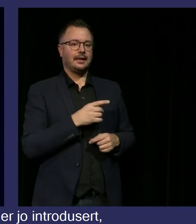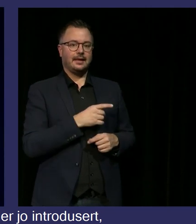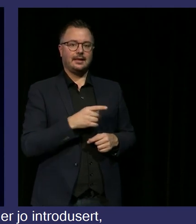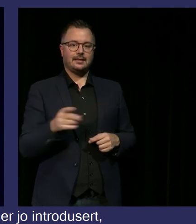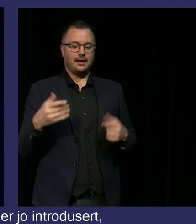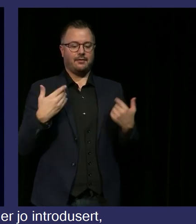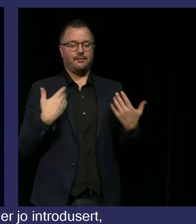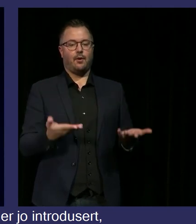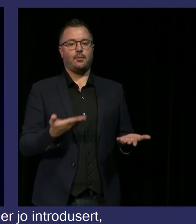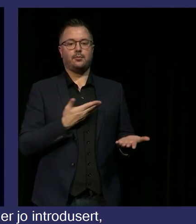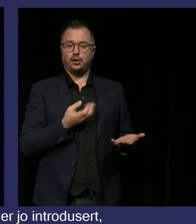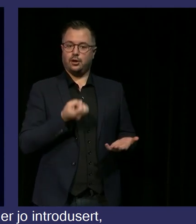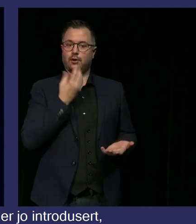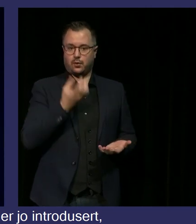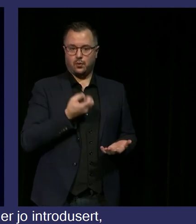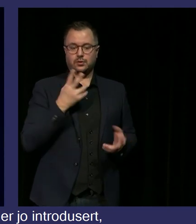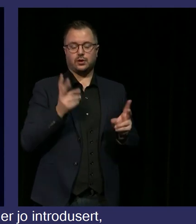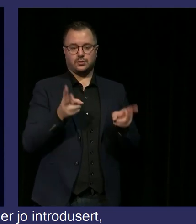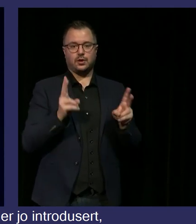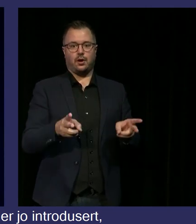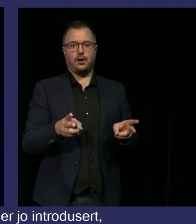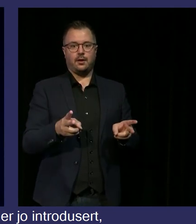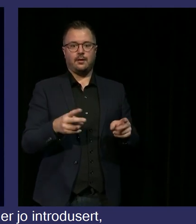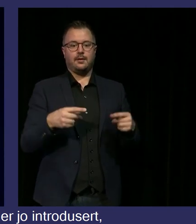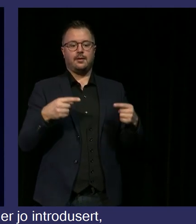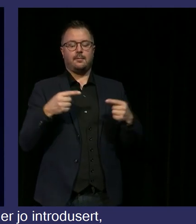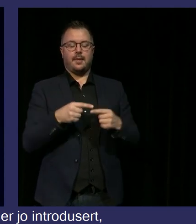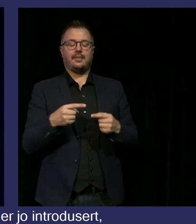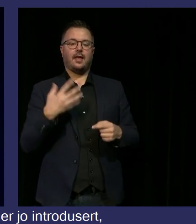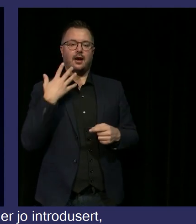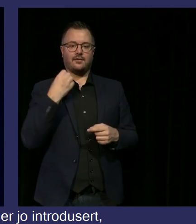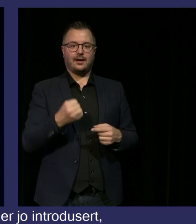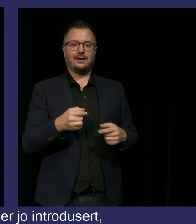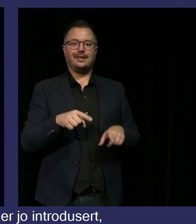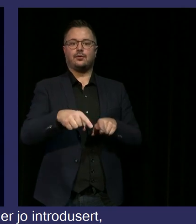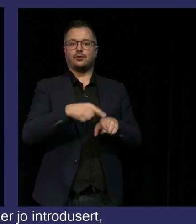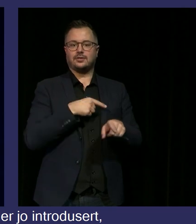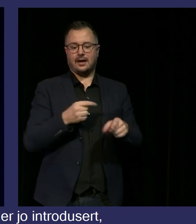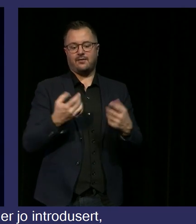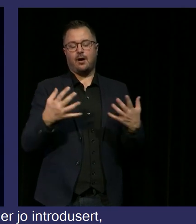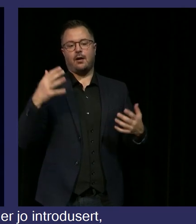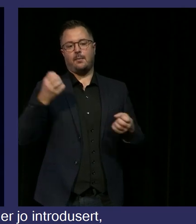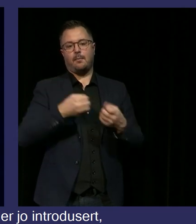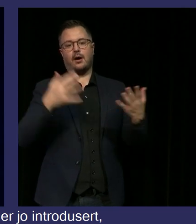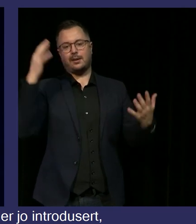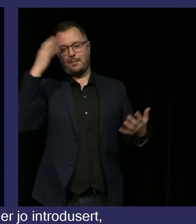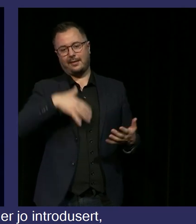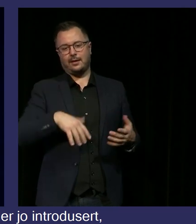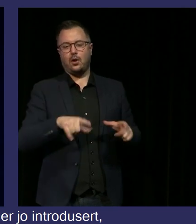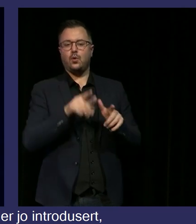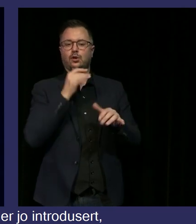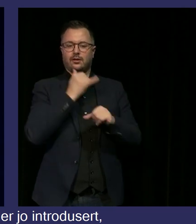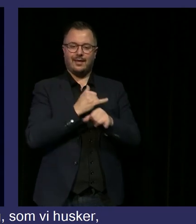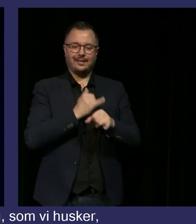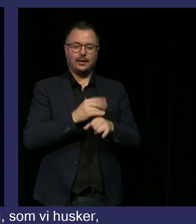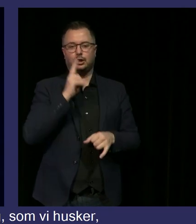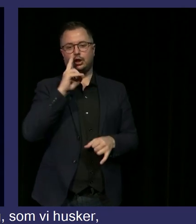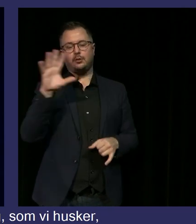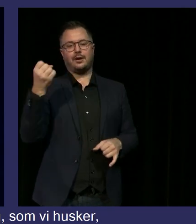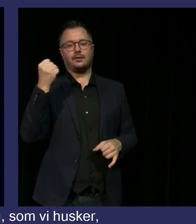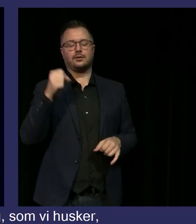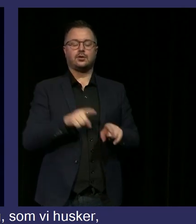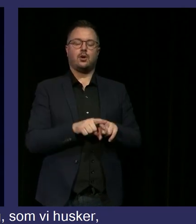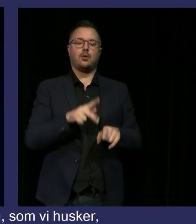rettmessig mye ros, men det har jo også, det introdusert det mange vil synes var unødvendige nye begreper som